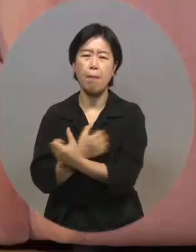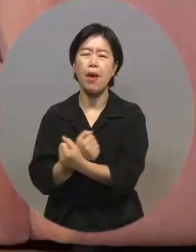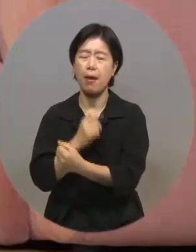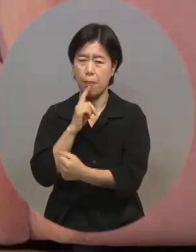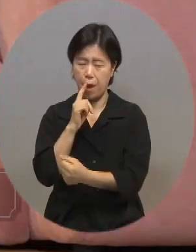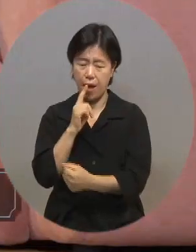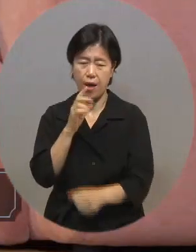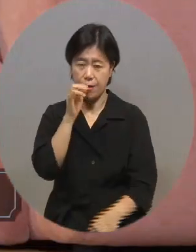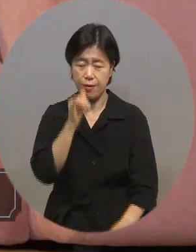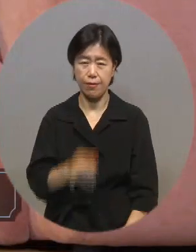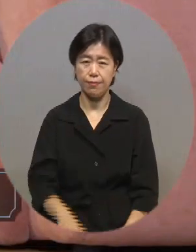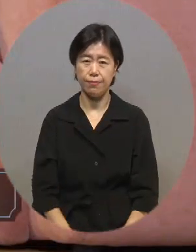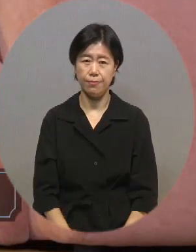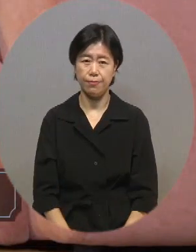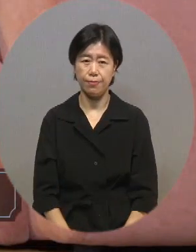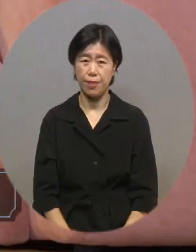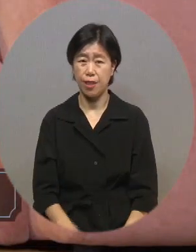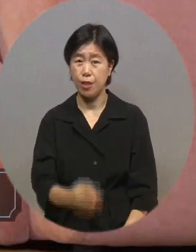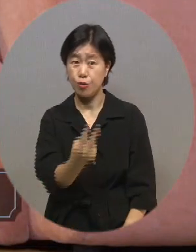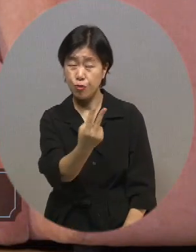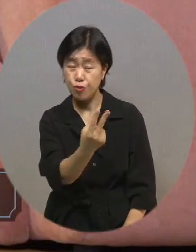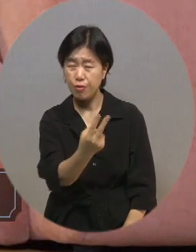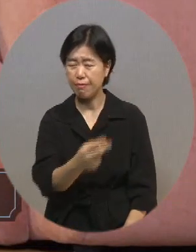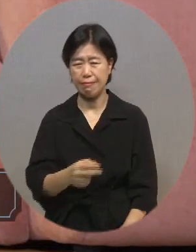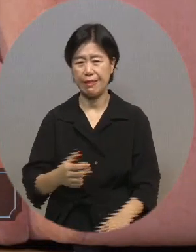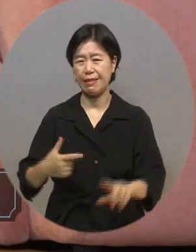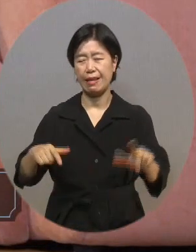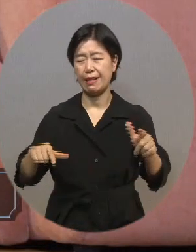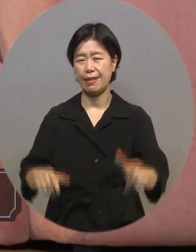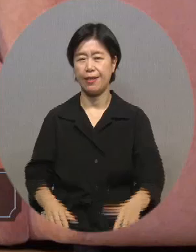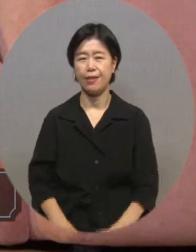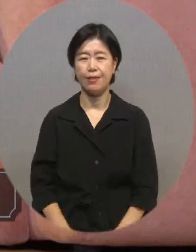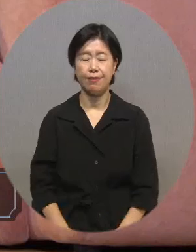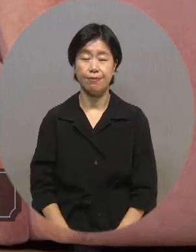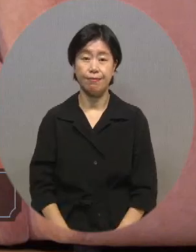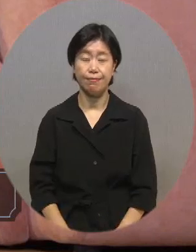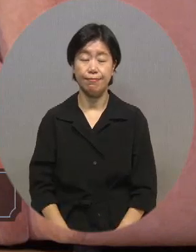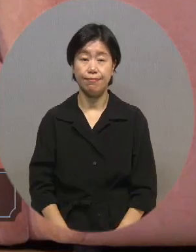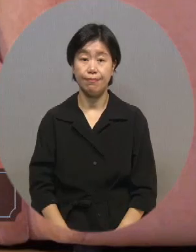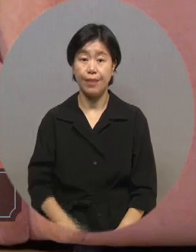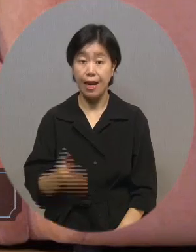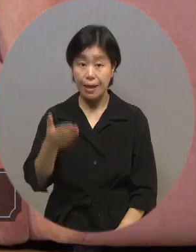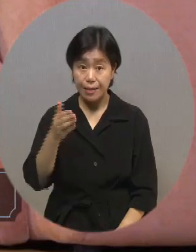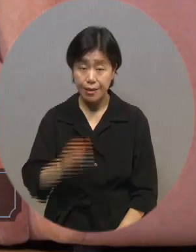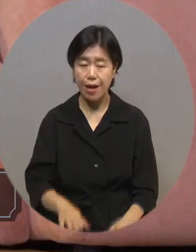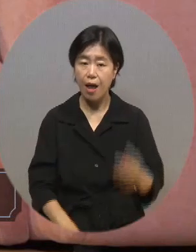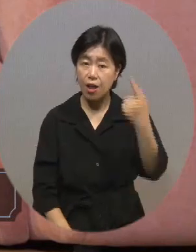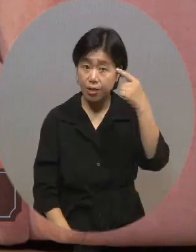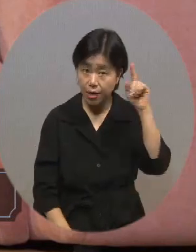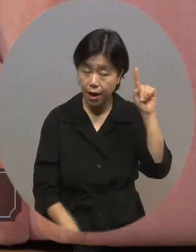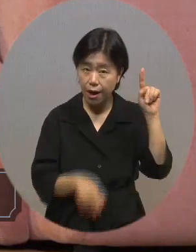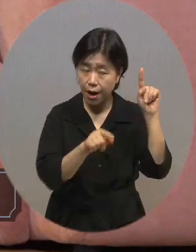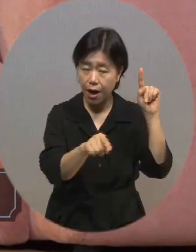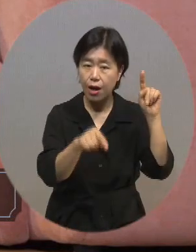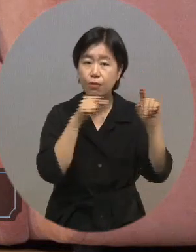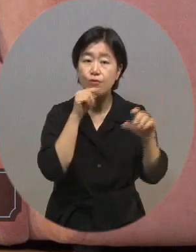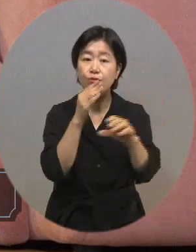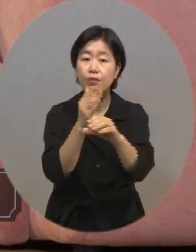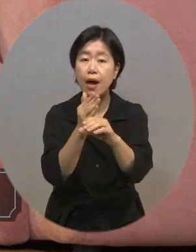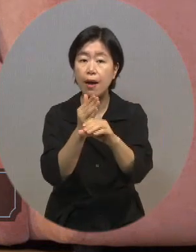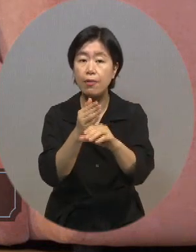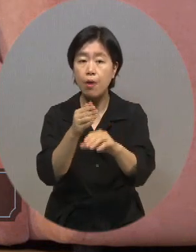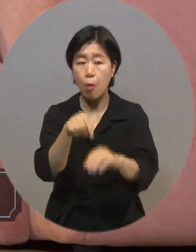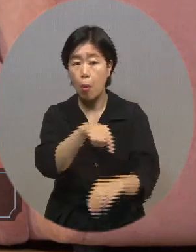그 정도는 아닐 것이지만 어찌됐건 러시아가 북한이 필요로 하는 첨단 기술